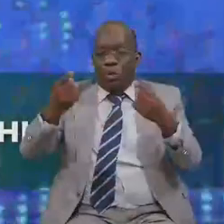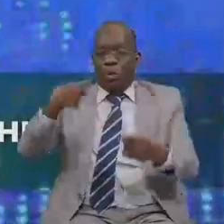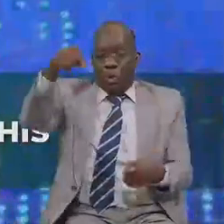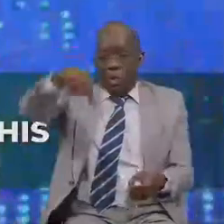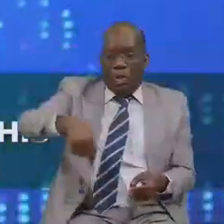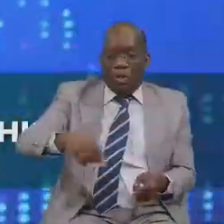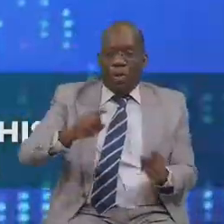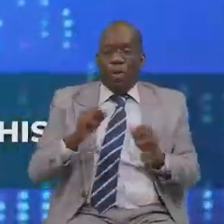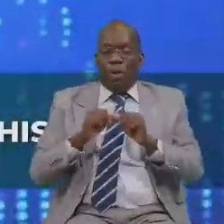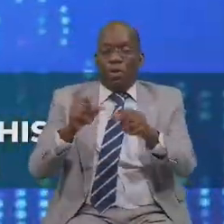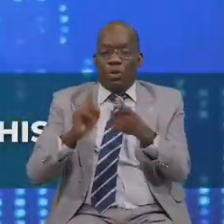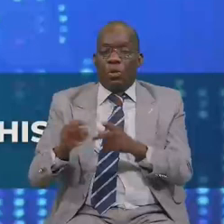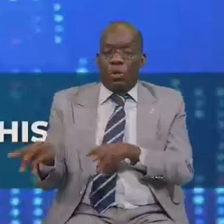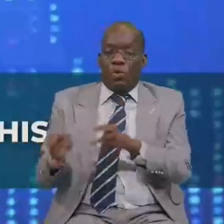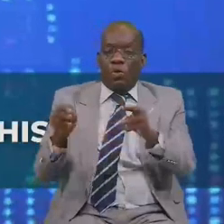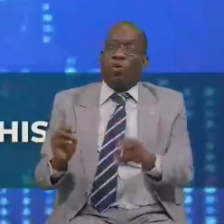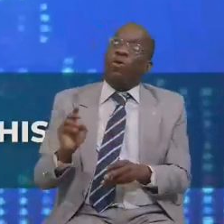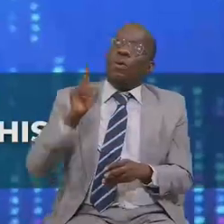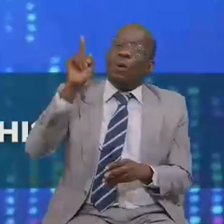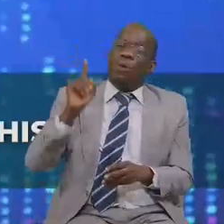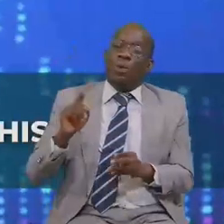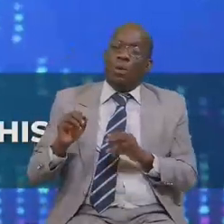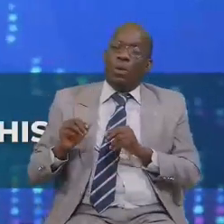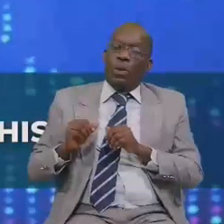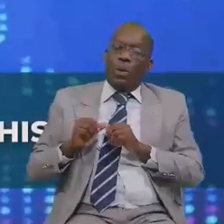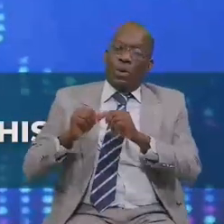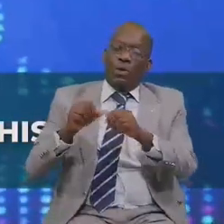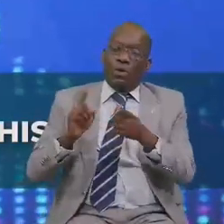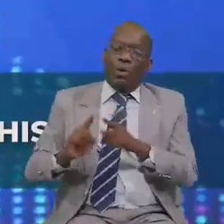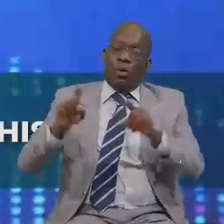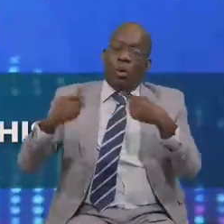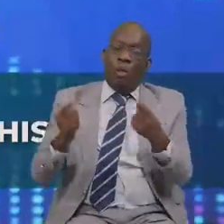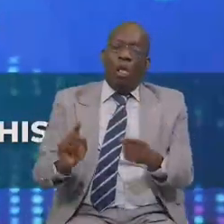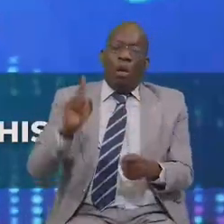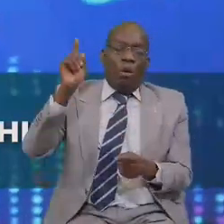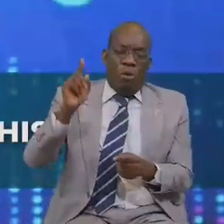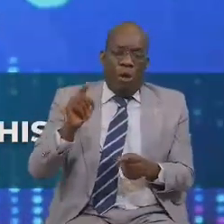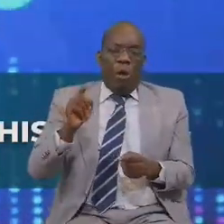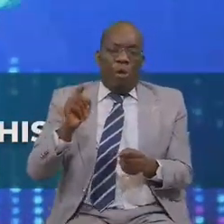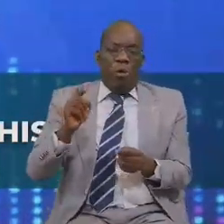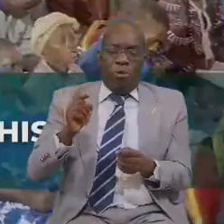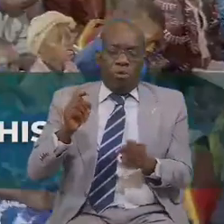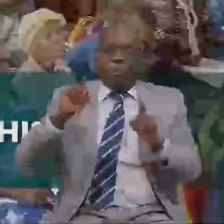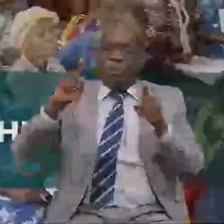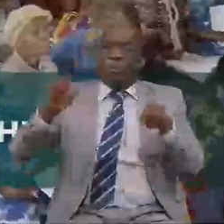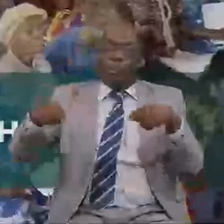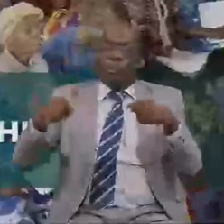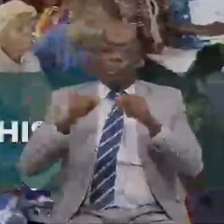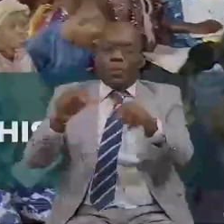N'allez pas en bas, continuez à grimper. Continuez à gravir. Continuez à prier par la